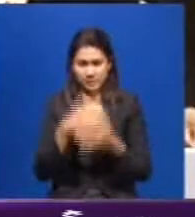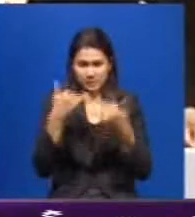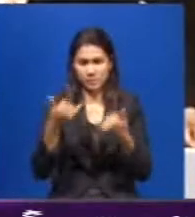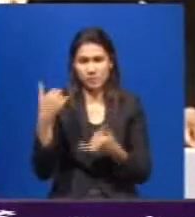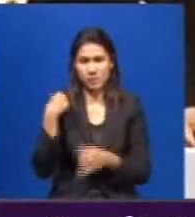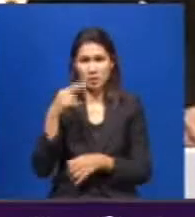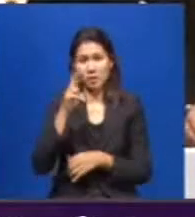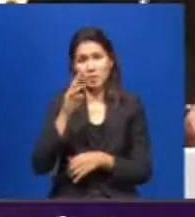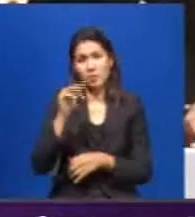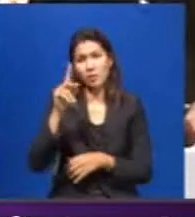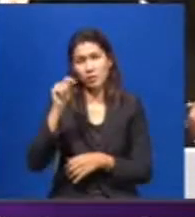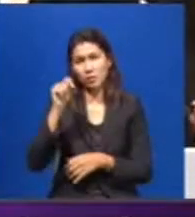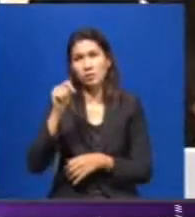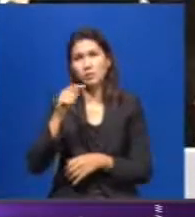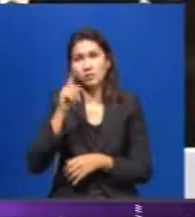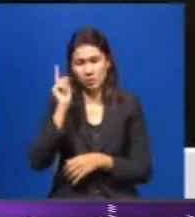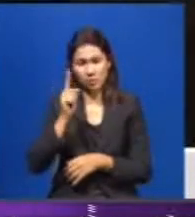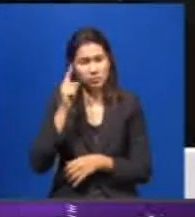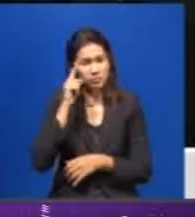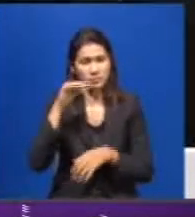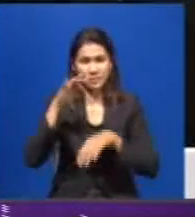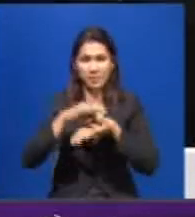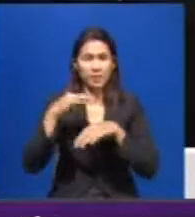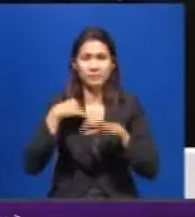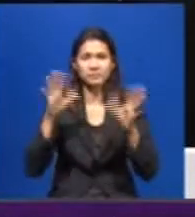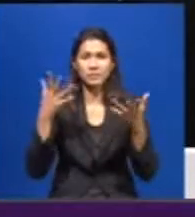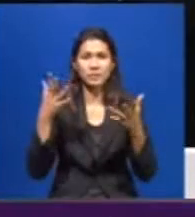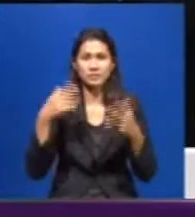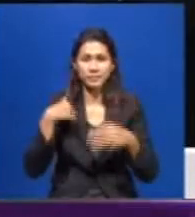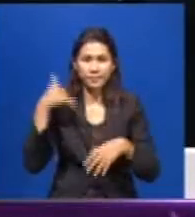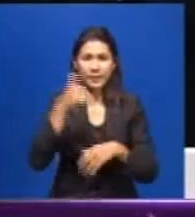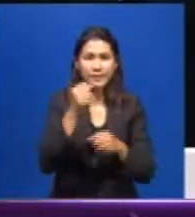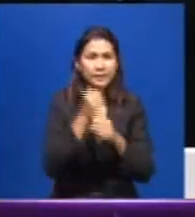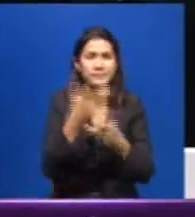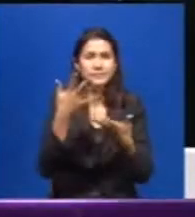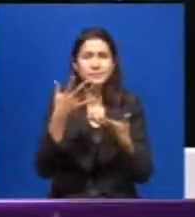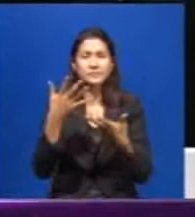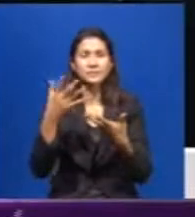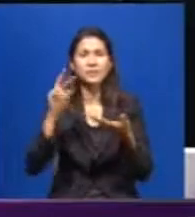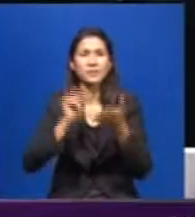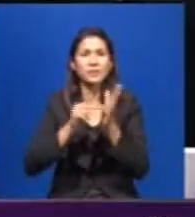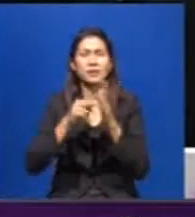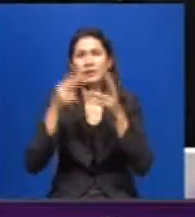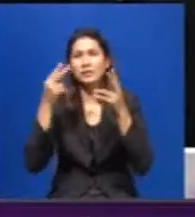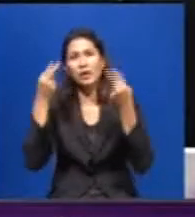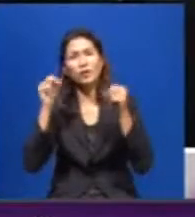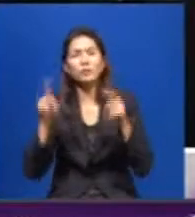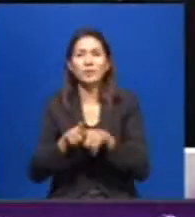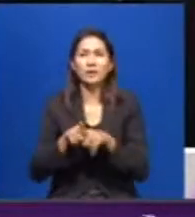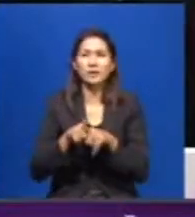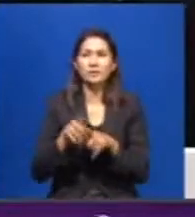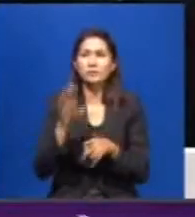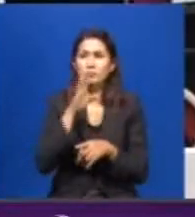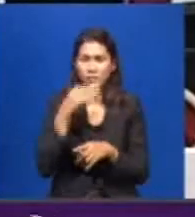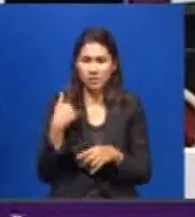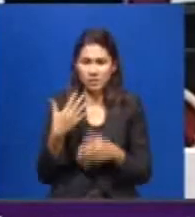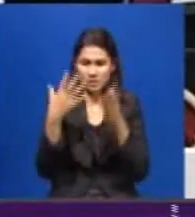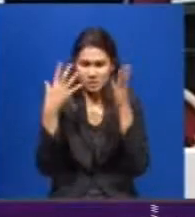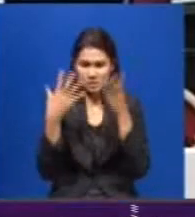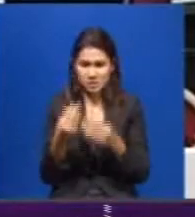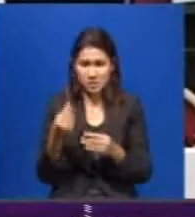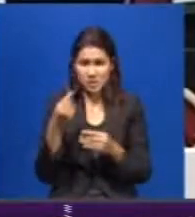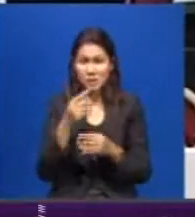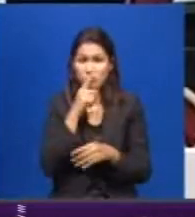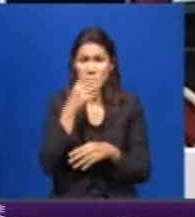ส่วนหนึ่งซึ่งก็ต้องไม่ได้เป็นรัฐมนตรีแล้วนะครับที่ปฏิบัติหน้าที่ก็ไม่ได้รวมถึงนายกรัฐมนตรีด้วยเนี่ยถ้าสมมติว่าเหลือรัฐมนตรีสัก3คน5คน